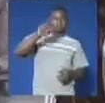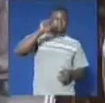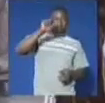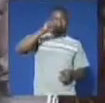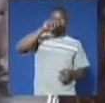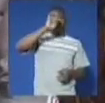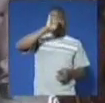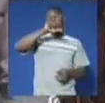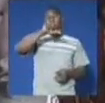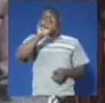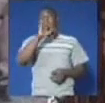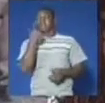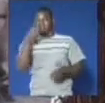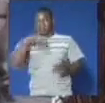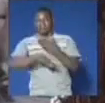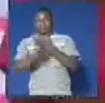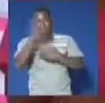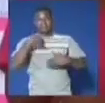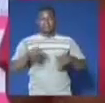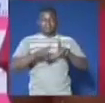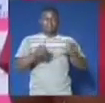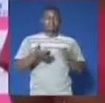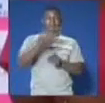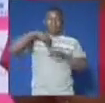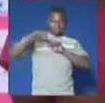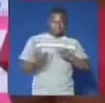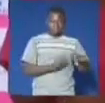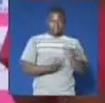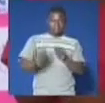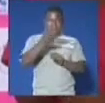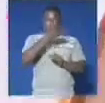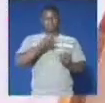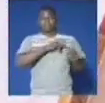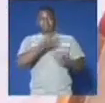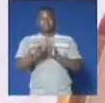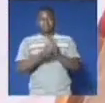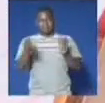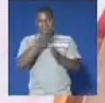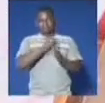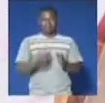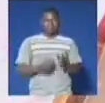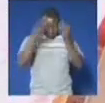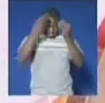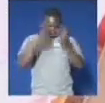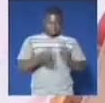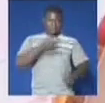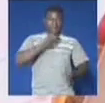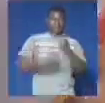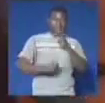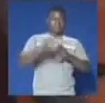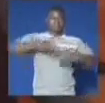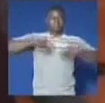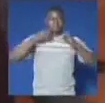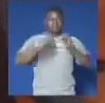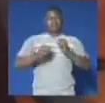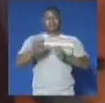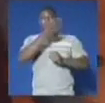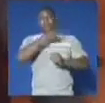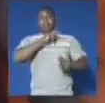l'un des gestes qui entre dans le cadre de ces activités citoyennes, comme la résolution des problèmes de santé des